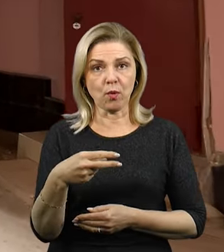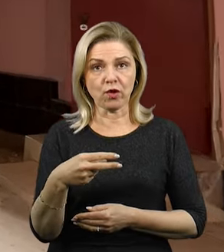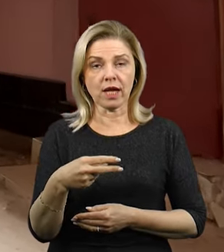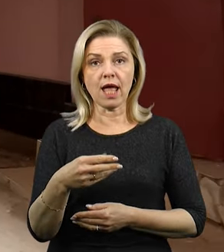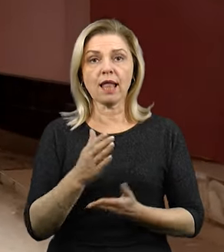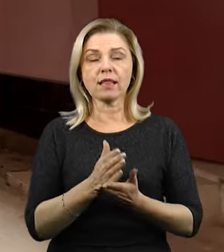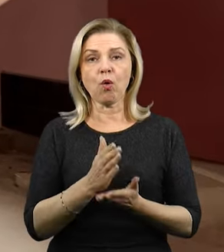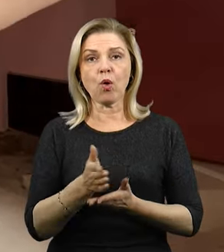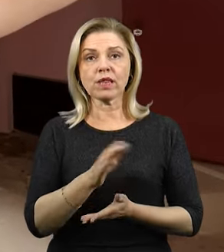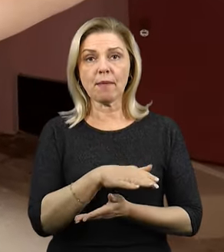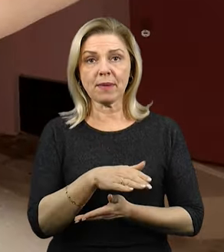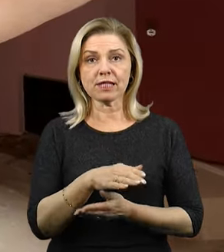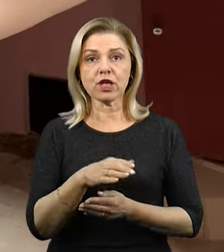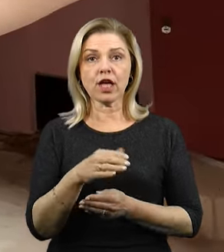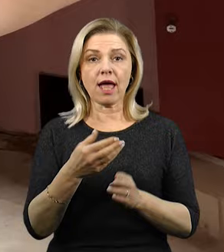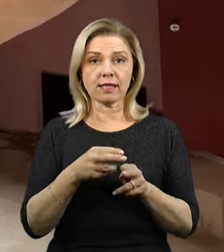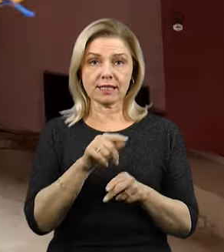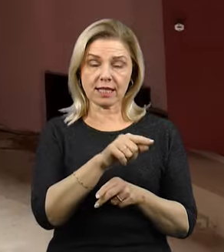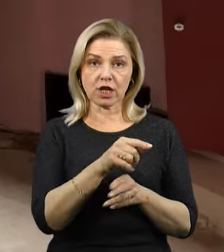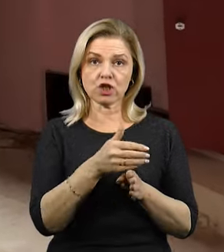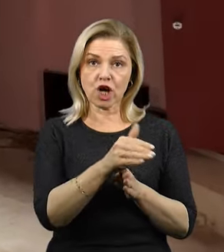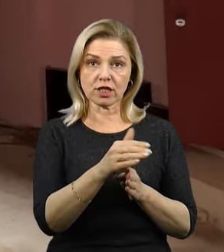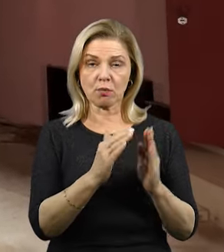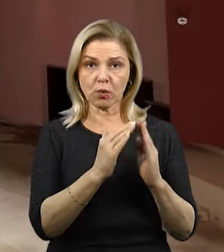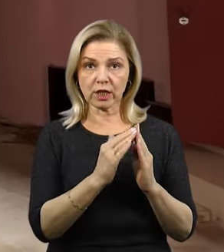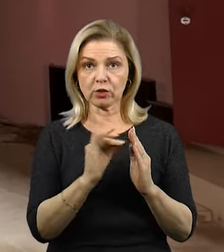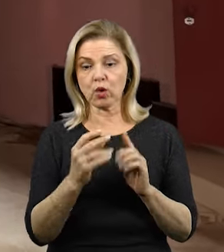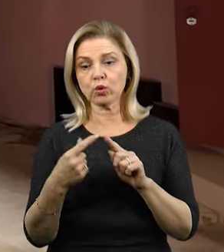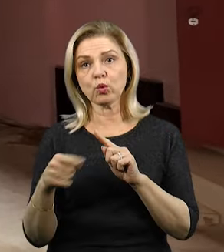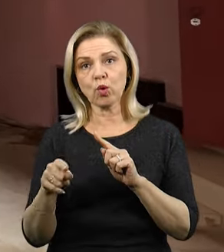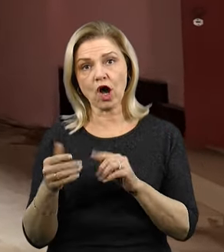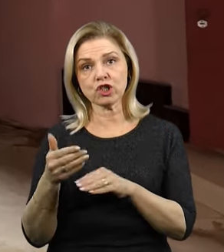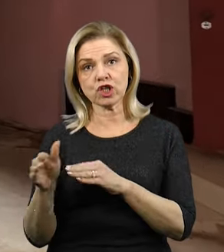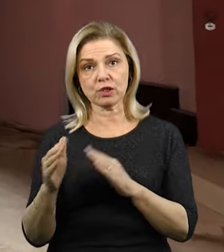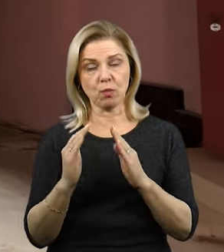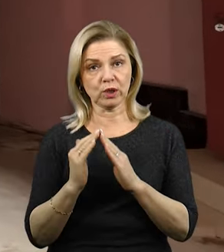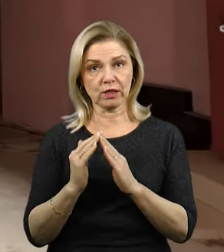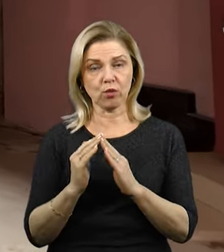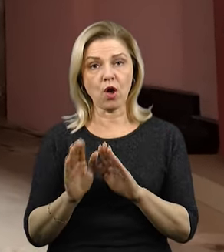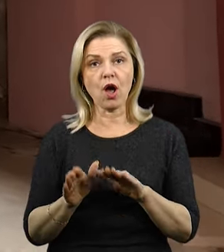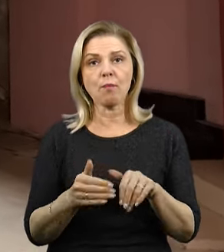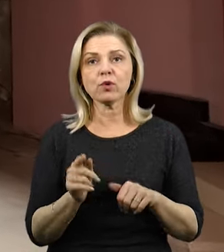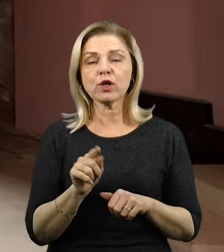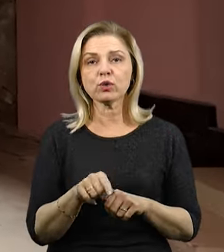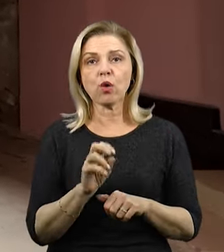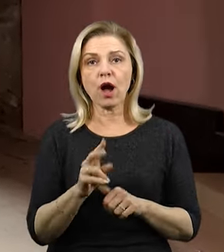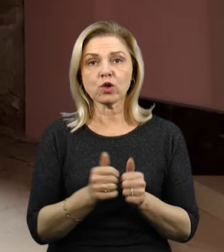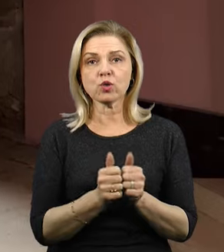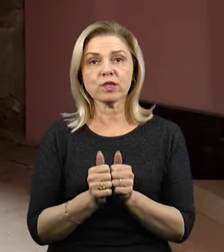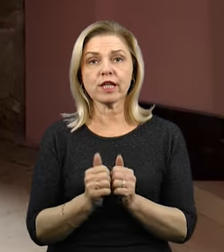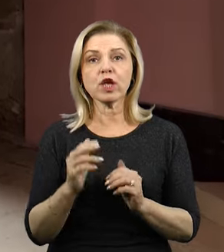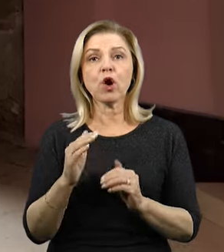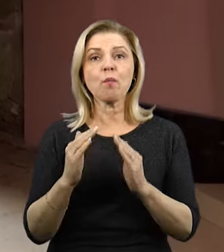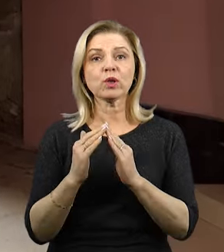знаходиться між оцією частиною будинку і основною частиною будинку після того як сусідній будинок